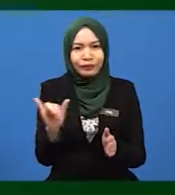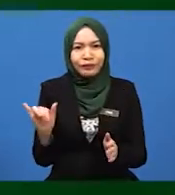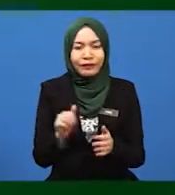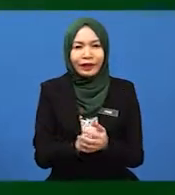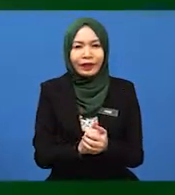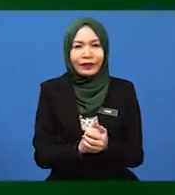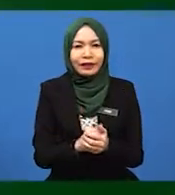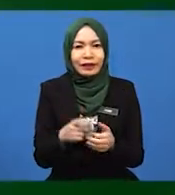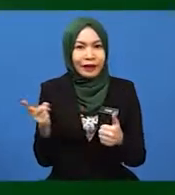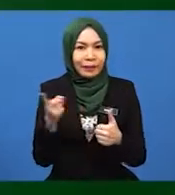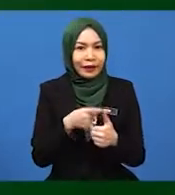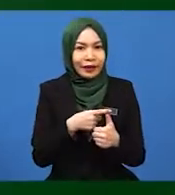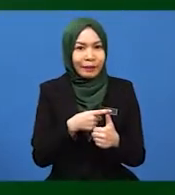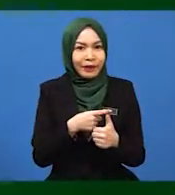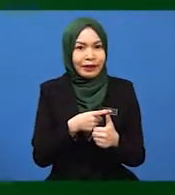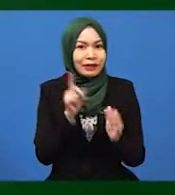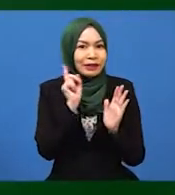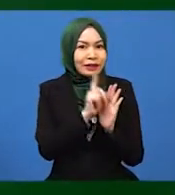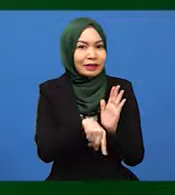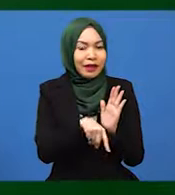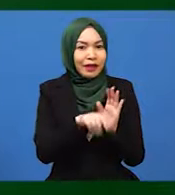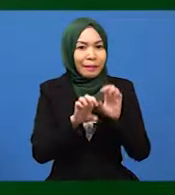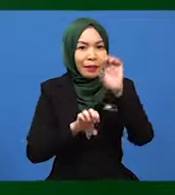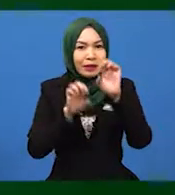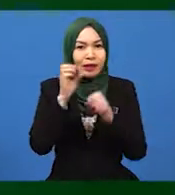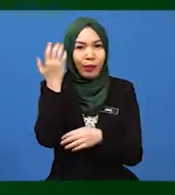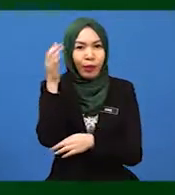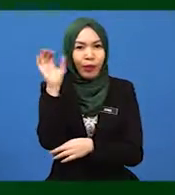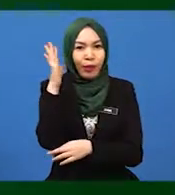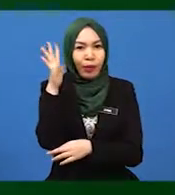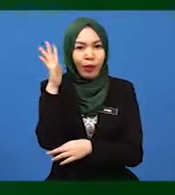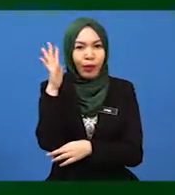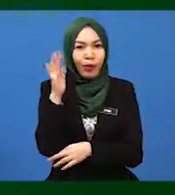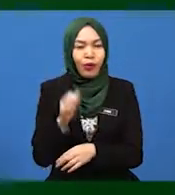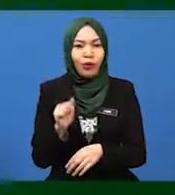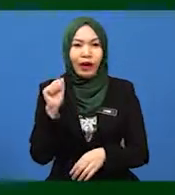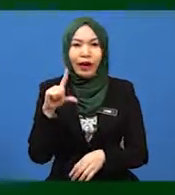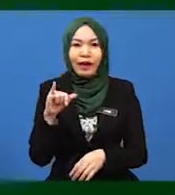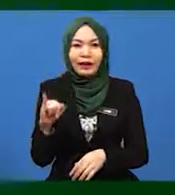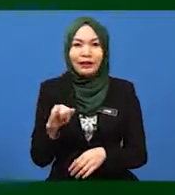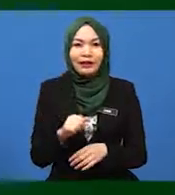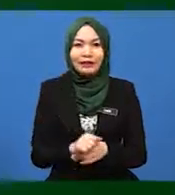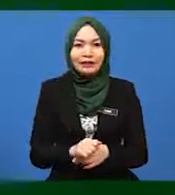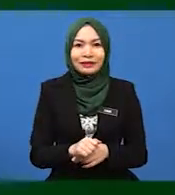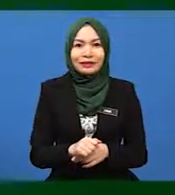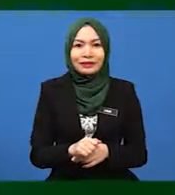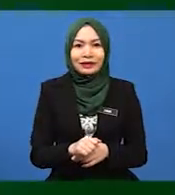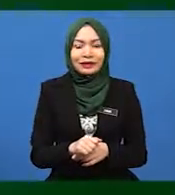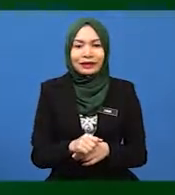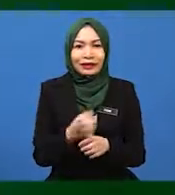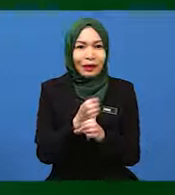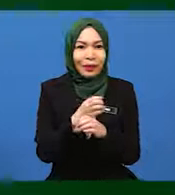Pertama, jangan panjat pokok, Ali. Ayat ini berbentuk larangan